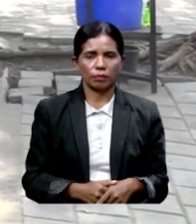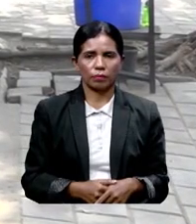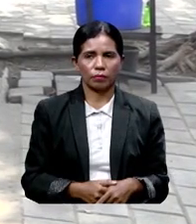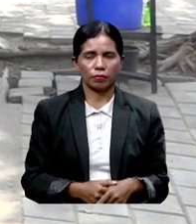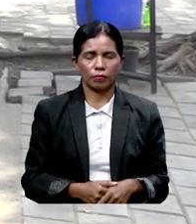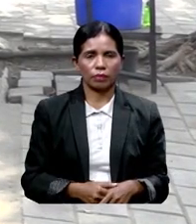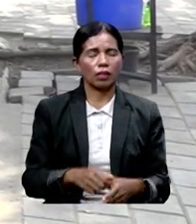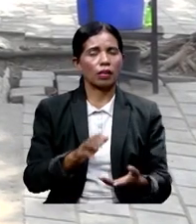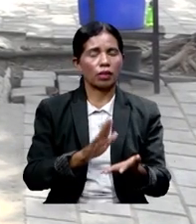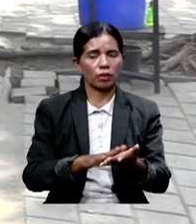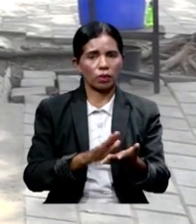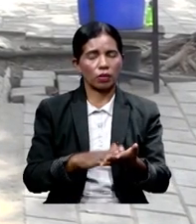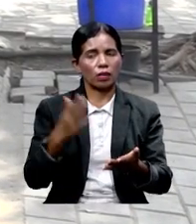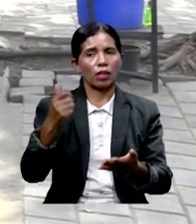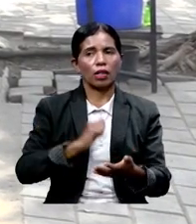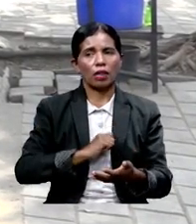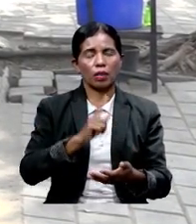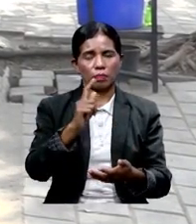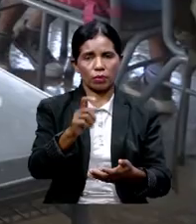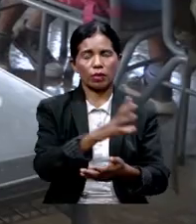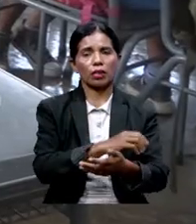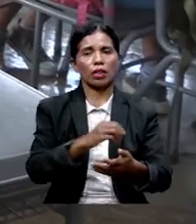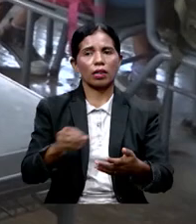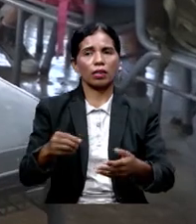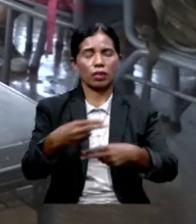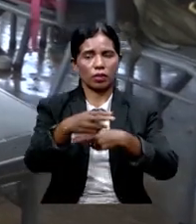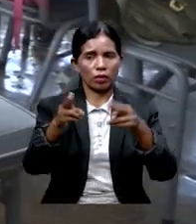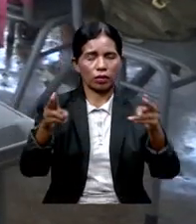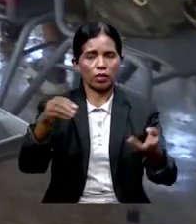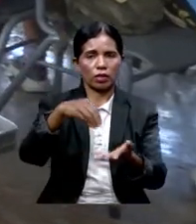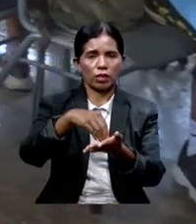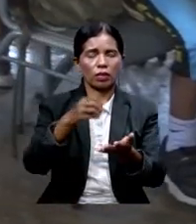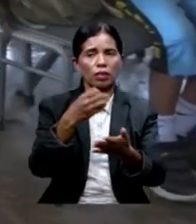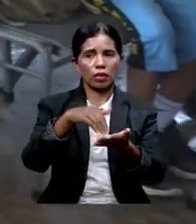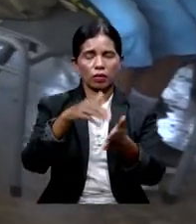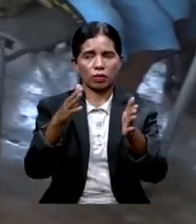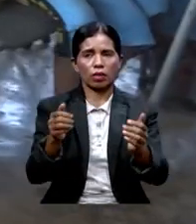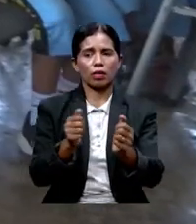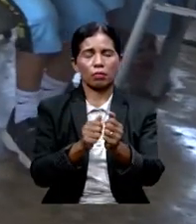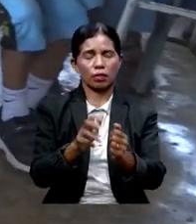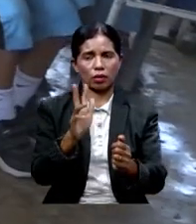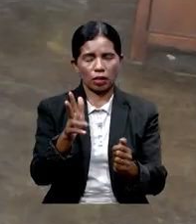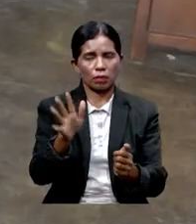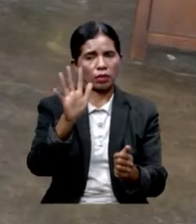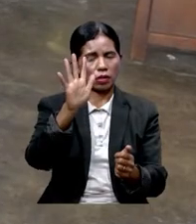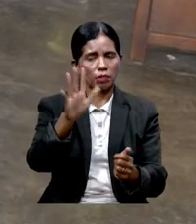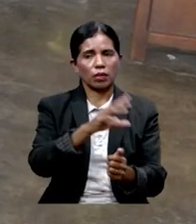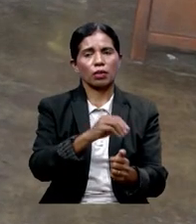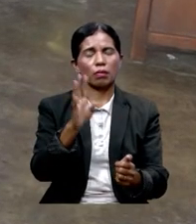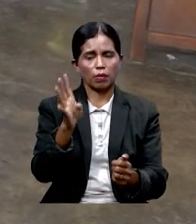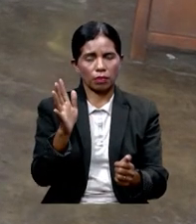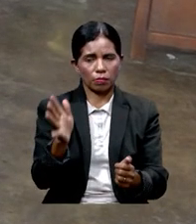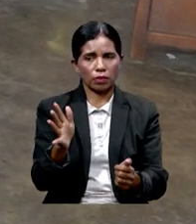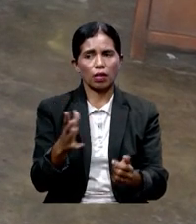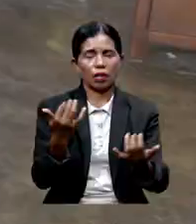E a escola básica filial Aimutin antes ne cada sala acumula estudante tolo nulo resin lima tohat nulo, mai be daudau ne